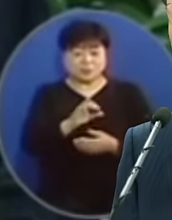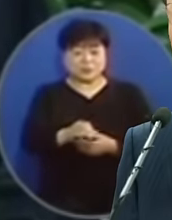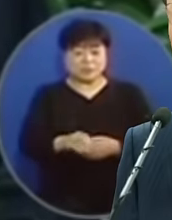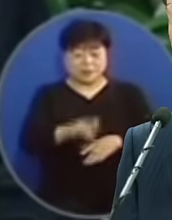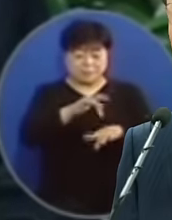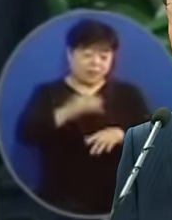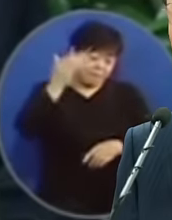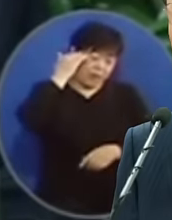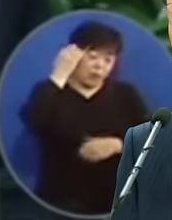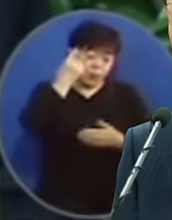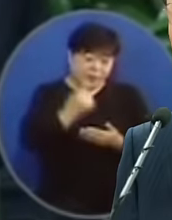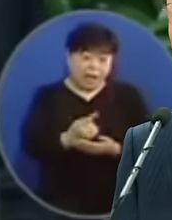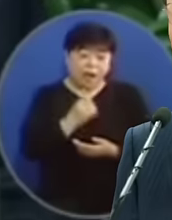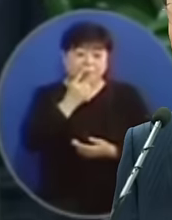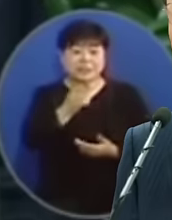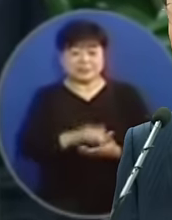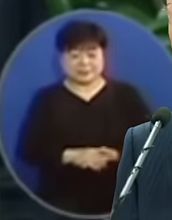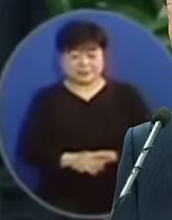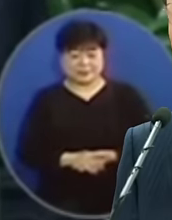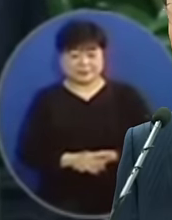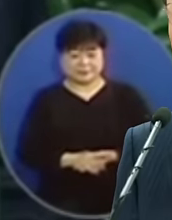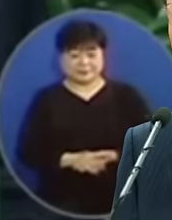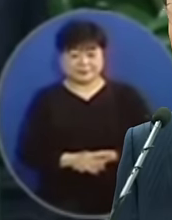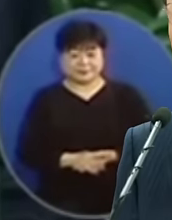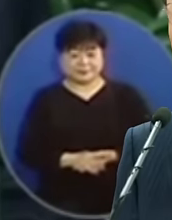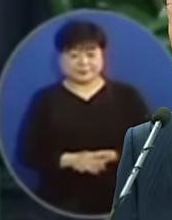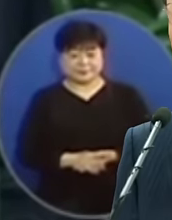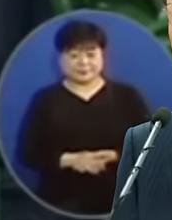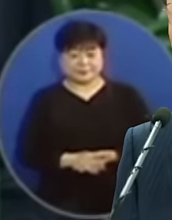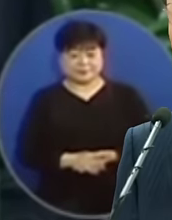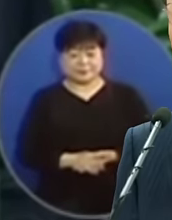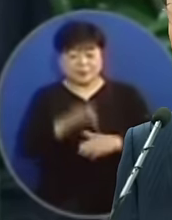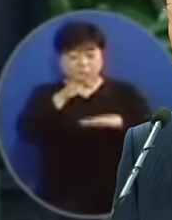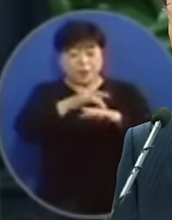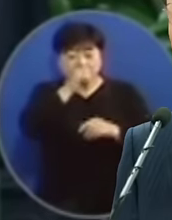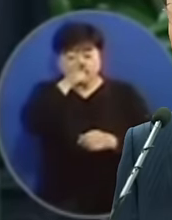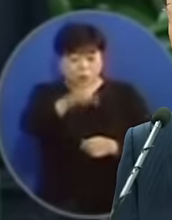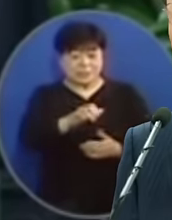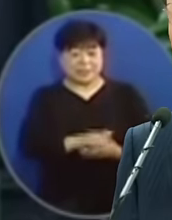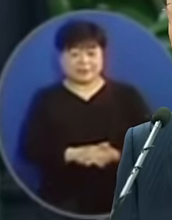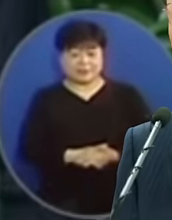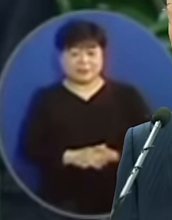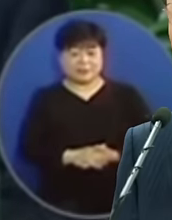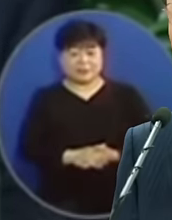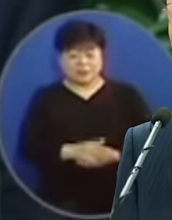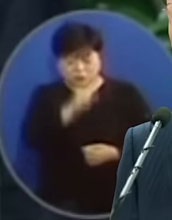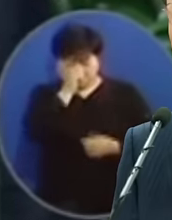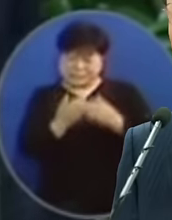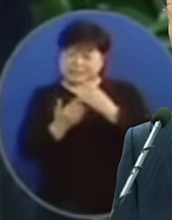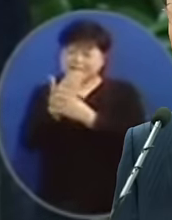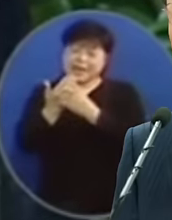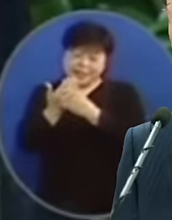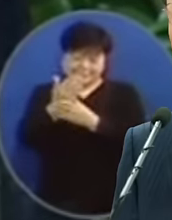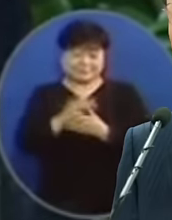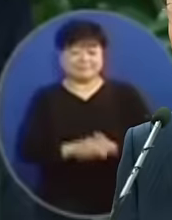마귀가 회방을 많이 한다고 우리가 말하자면 마귀가 많이 있는 것에 좋은 일이 일어나는